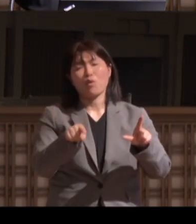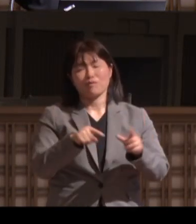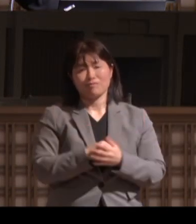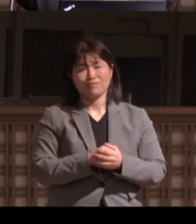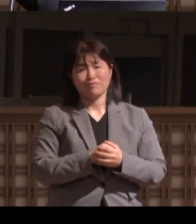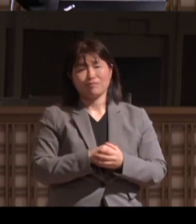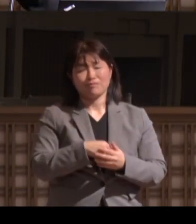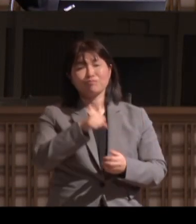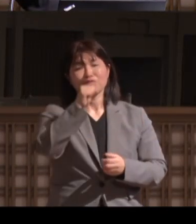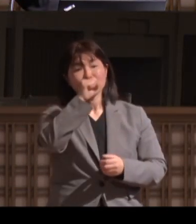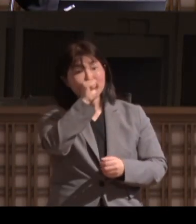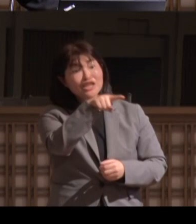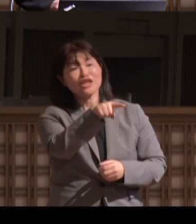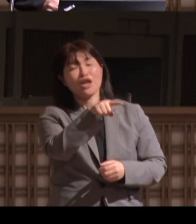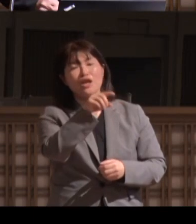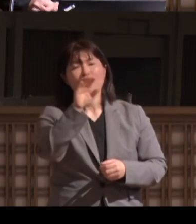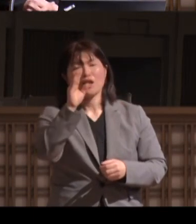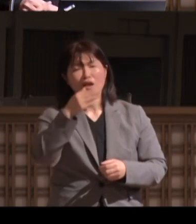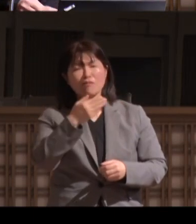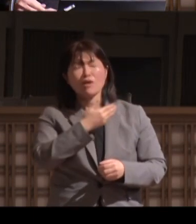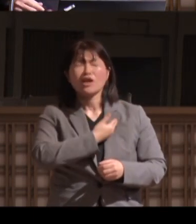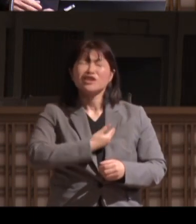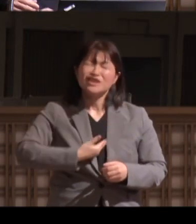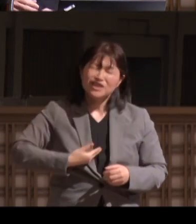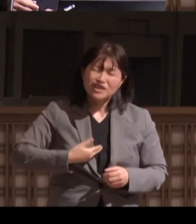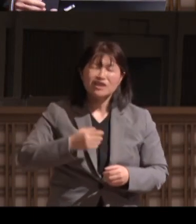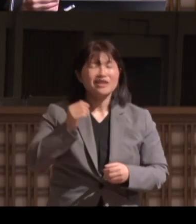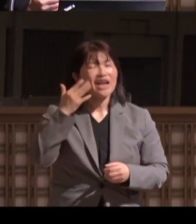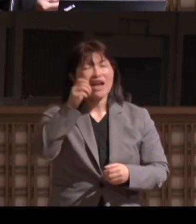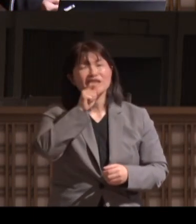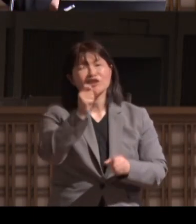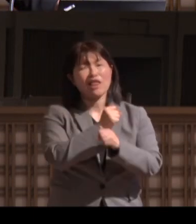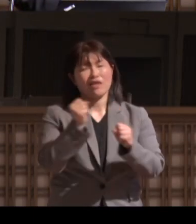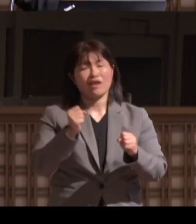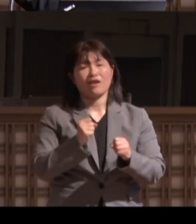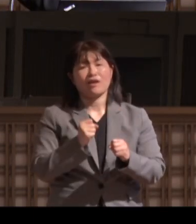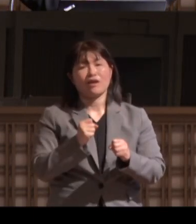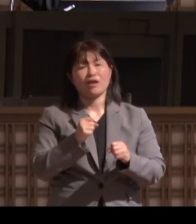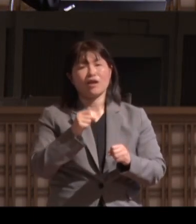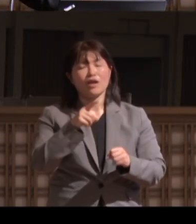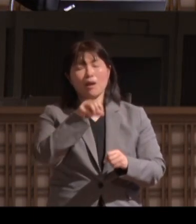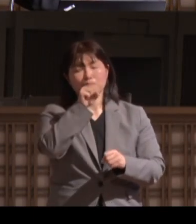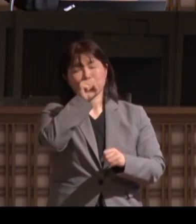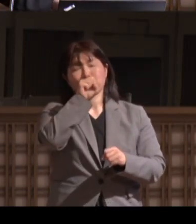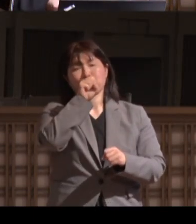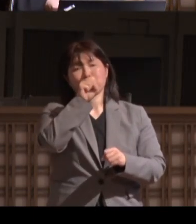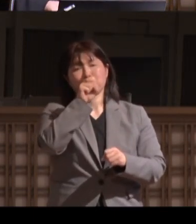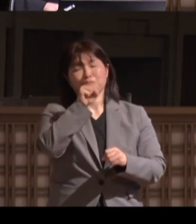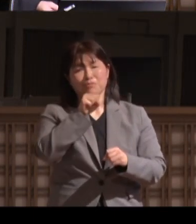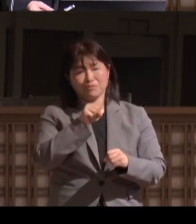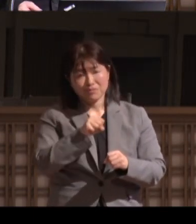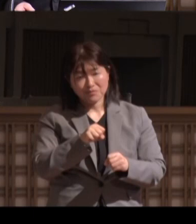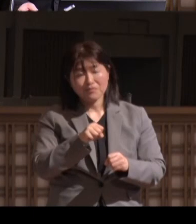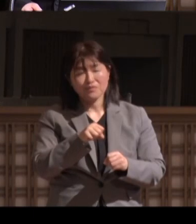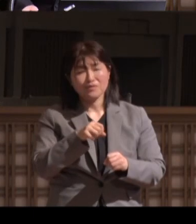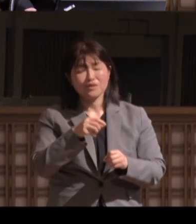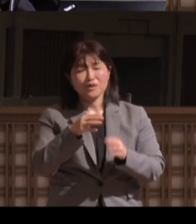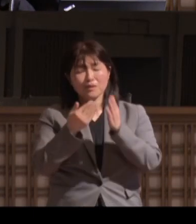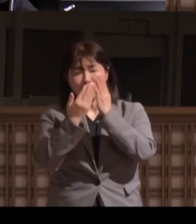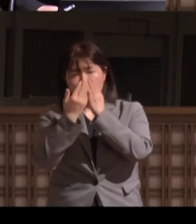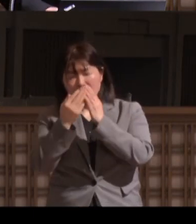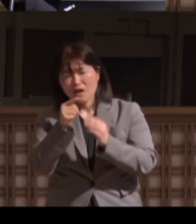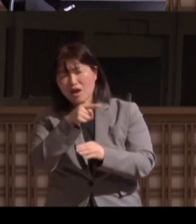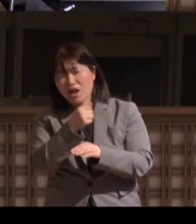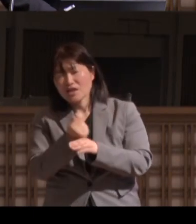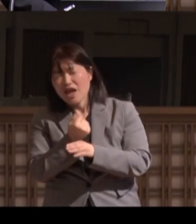ねいいねはまあ言えるけどドマはなかなか言えないあるいは言え言わないよねって言ってもやっぱり後ろ指刺される